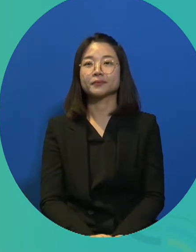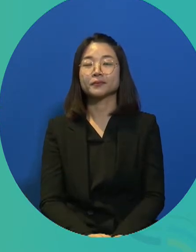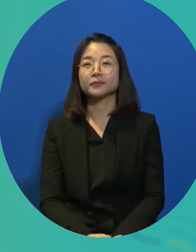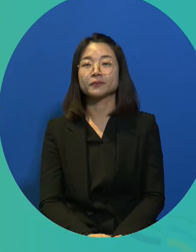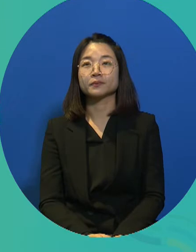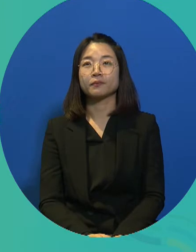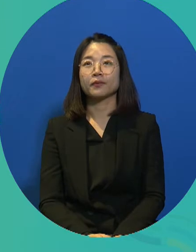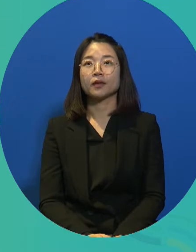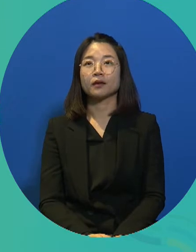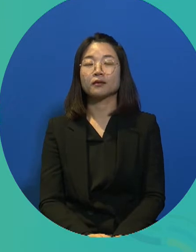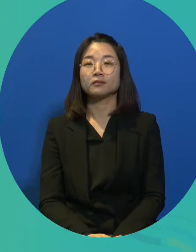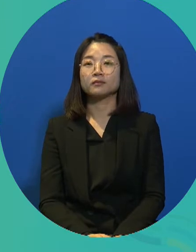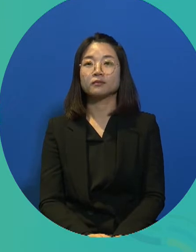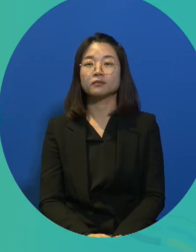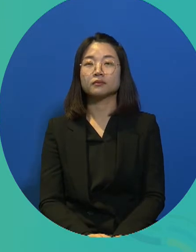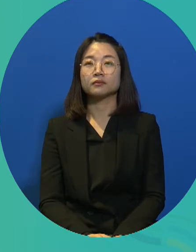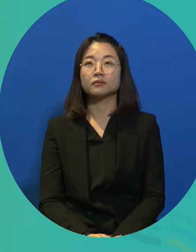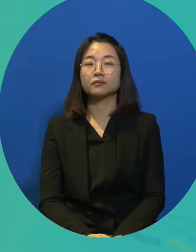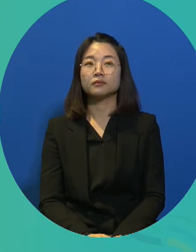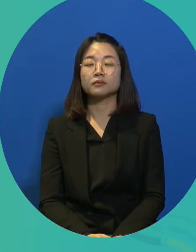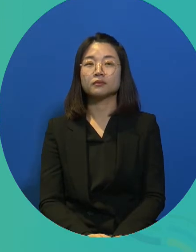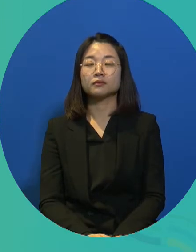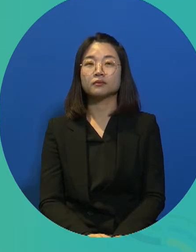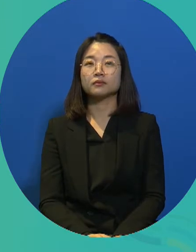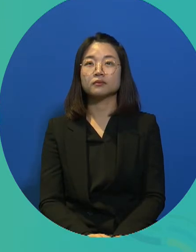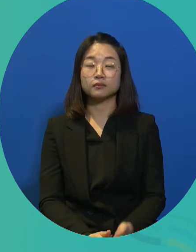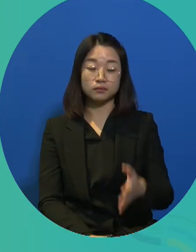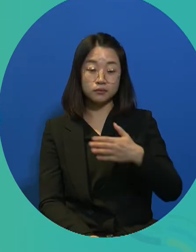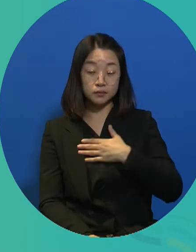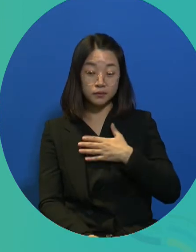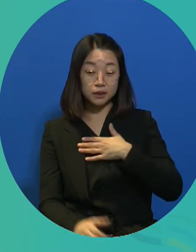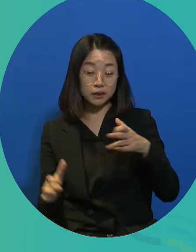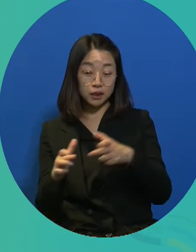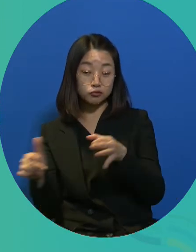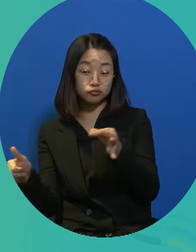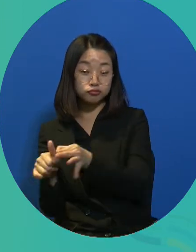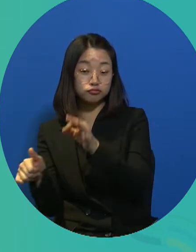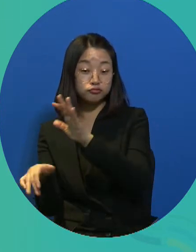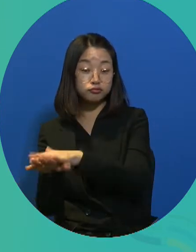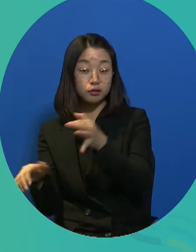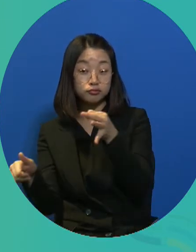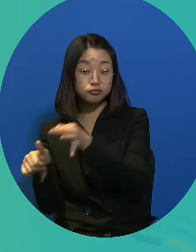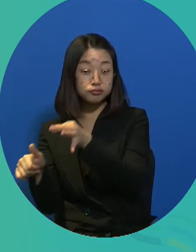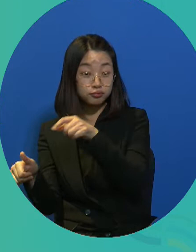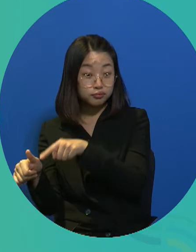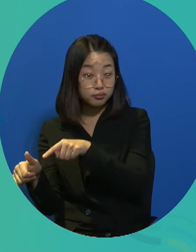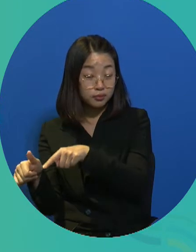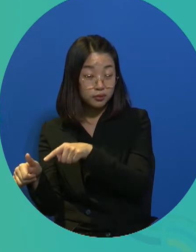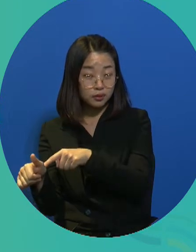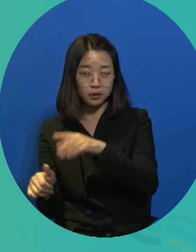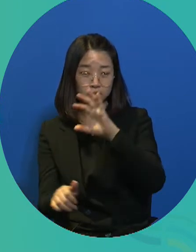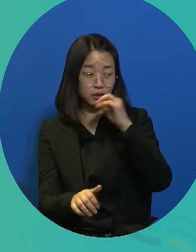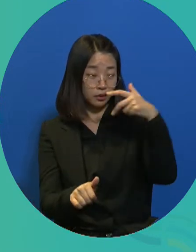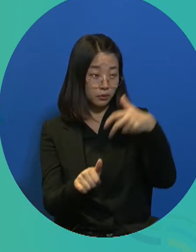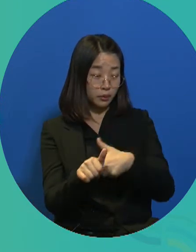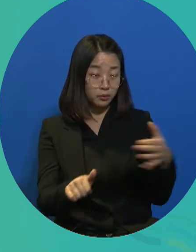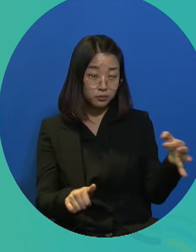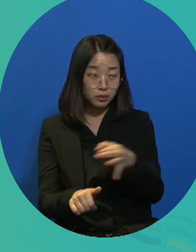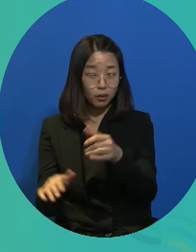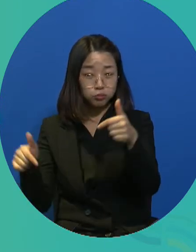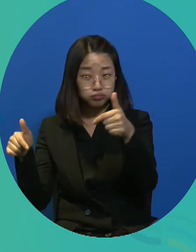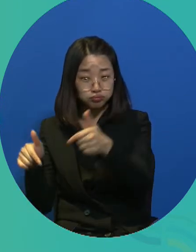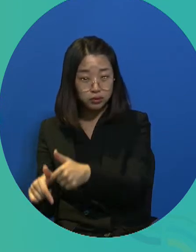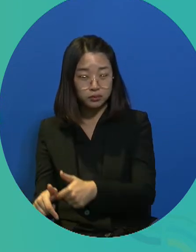그렇기 때문에 저희가 이러한 복지 수당이 잘못되게 삭감이 되고 하면서 많은